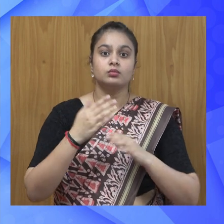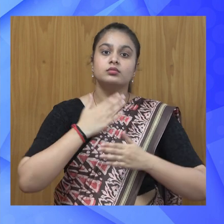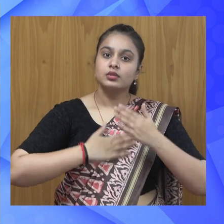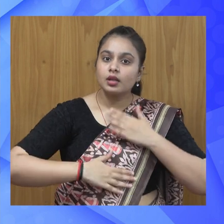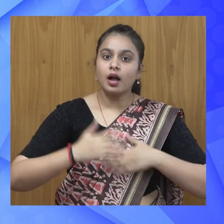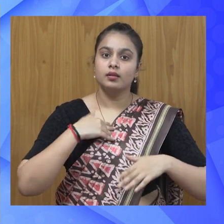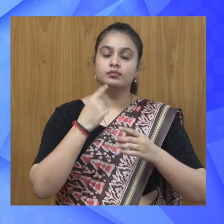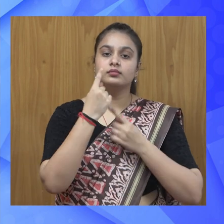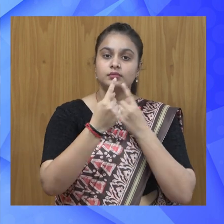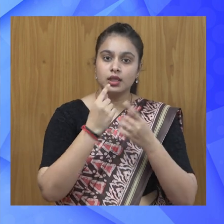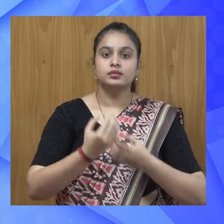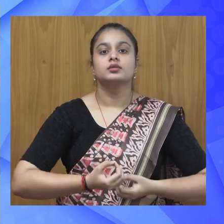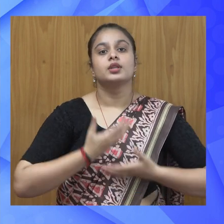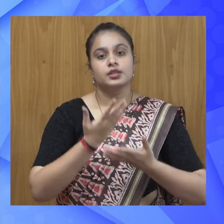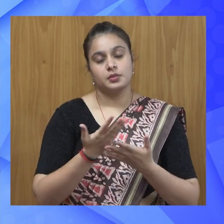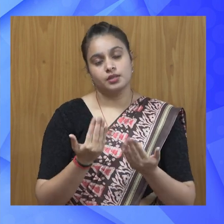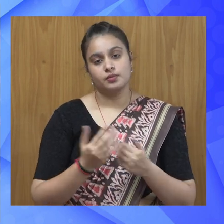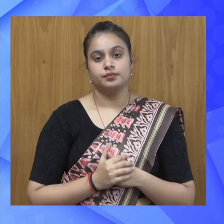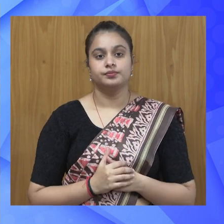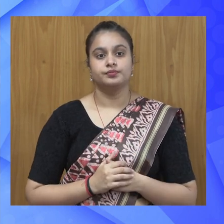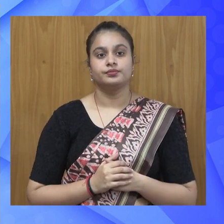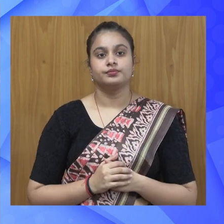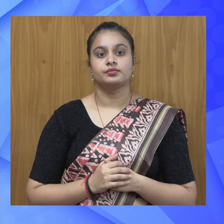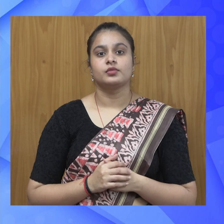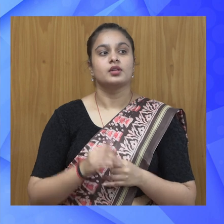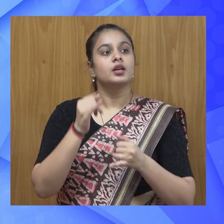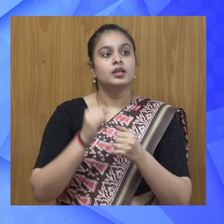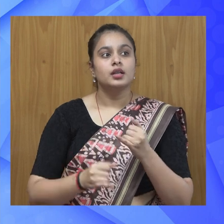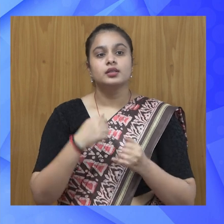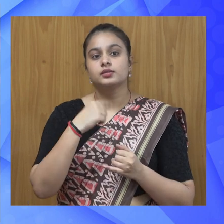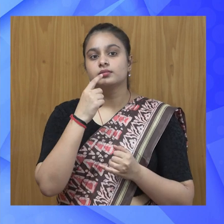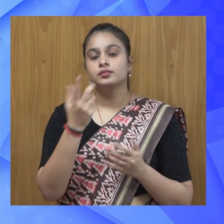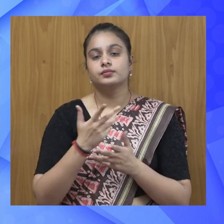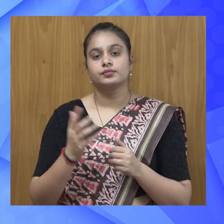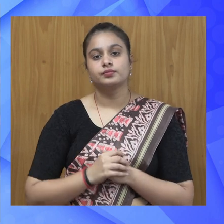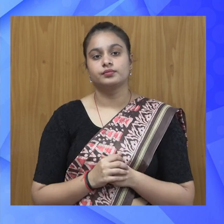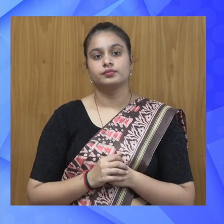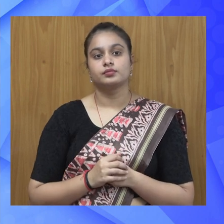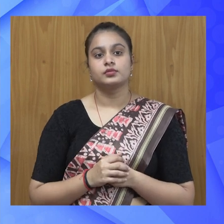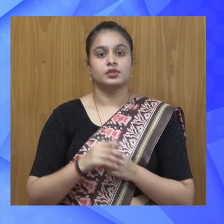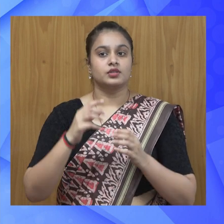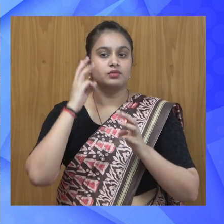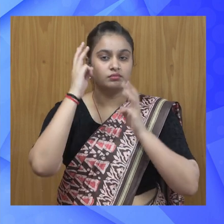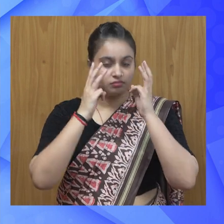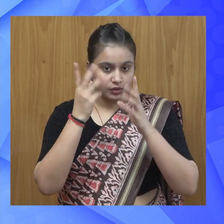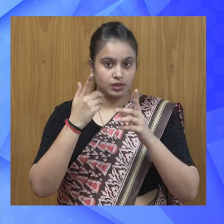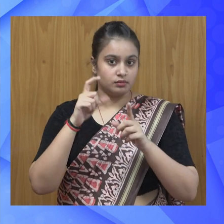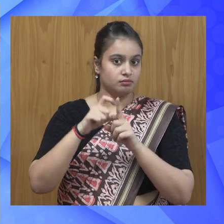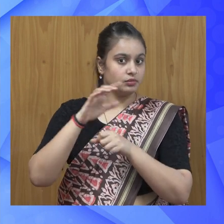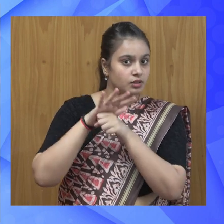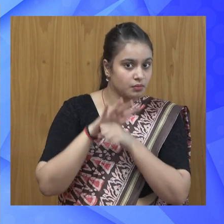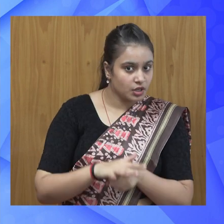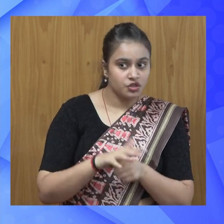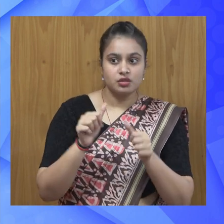जो परेशानी है आप उससे ठीक हो जाएंगे। तो अंत में बस यही कहेंगे, स्ट्रेस, एंजाइटी, डिप्रेशन बहुत कॉमन है और